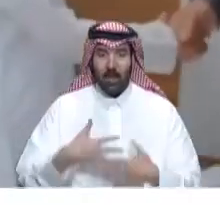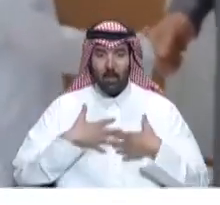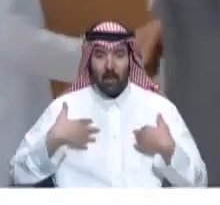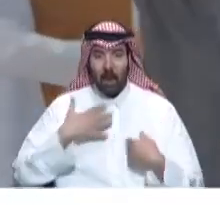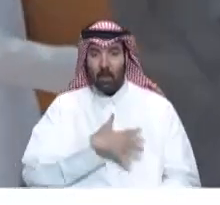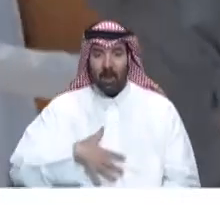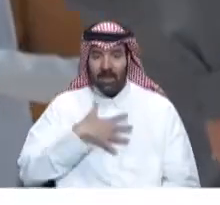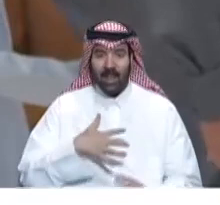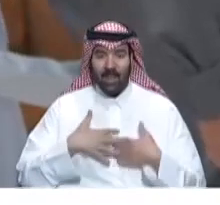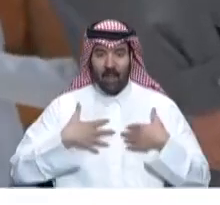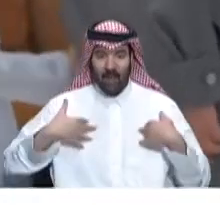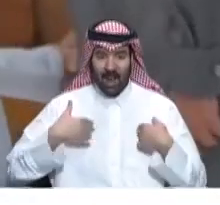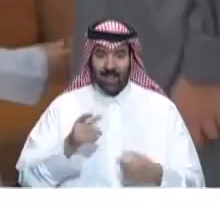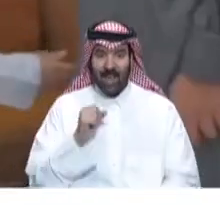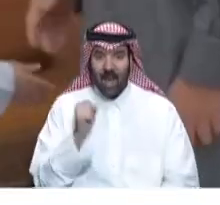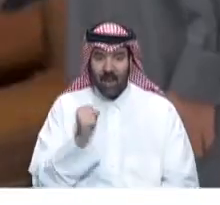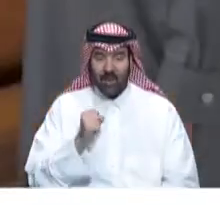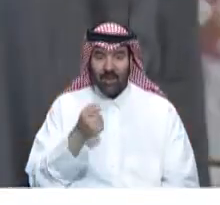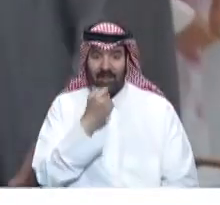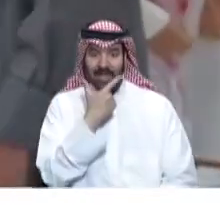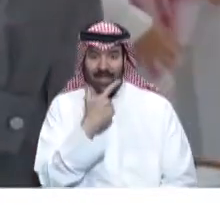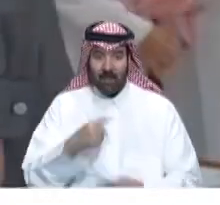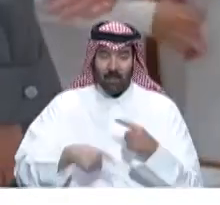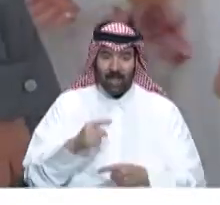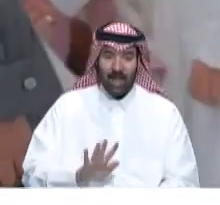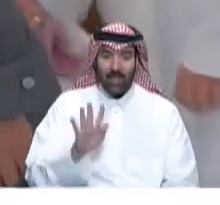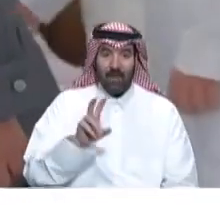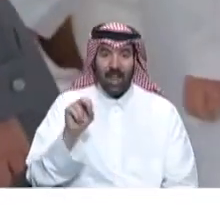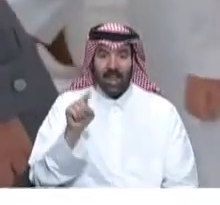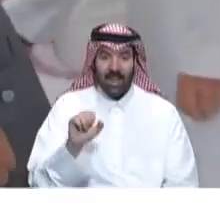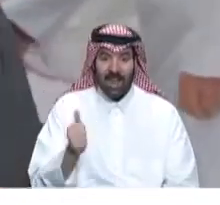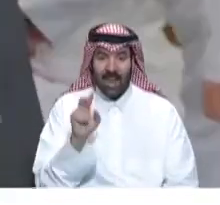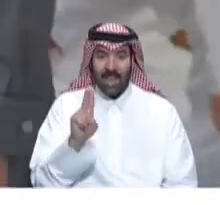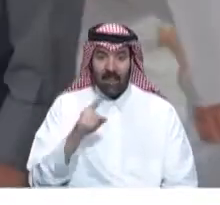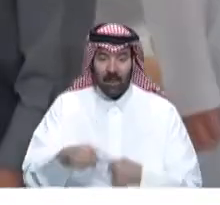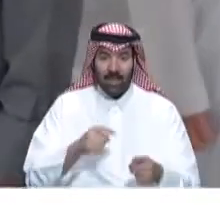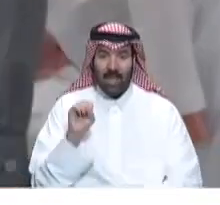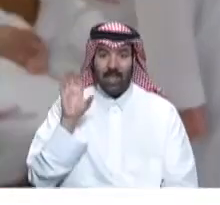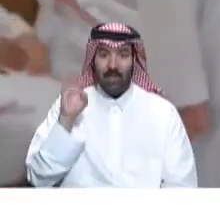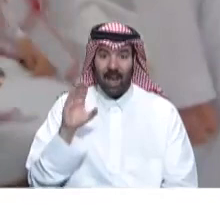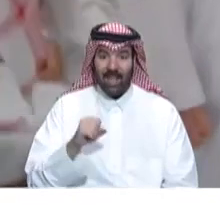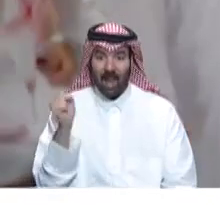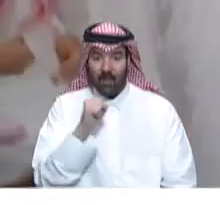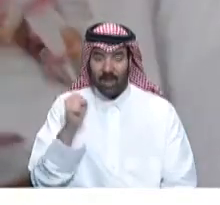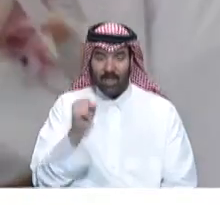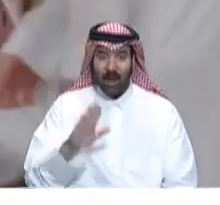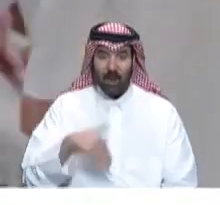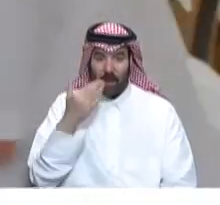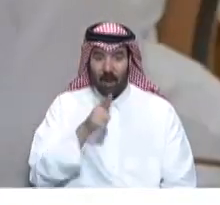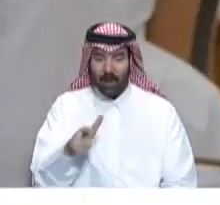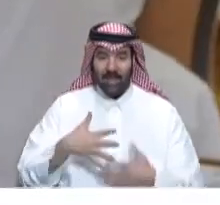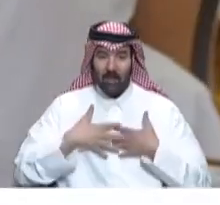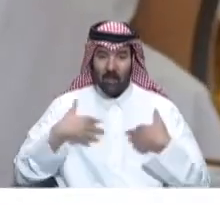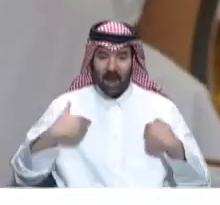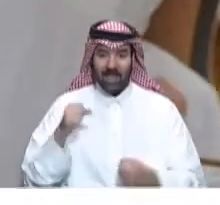مشاعر من الفرح والسرور تتزاحم في أرجاء محافظة القريات صباح يوم عيد الفطر السعيد، الذي ينشر